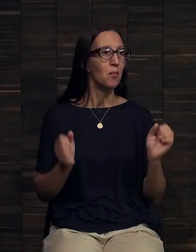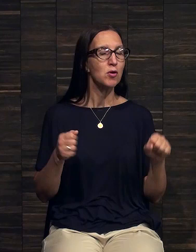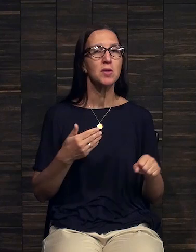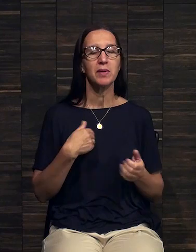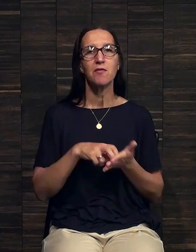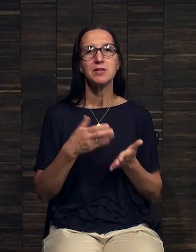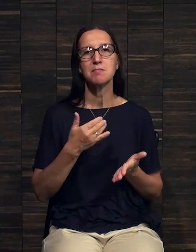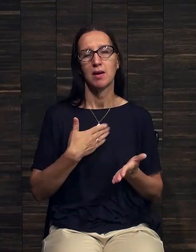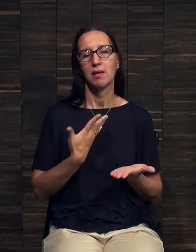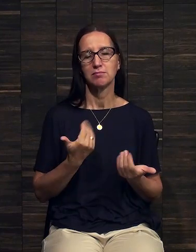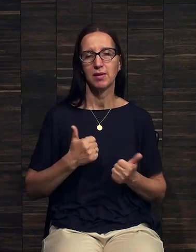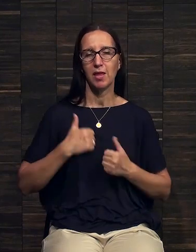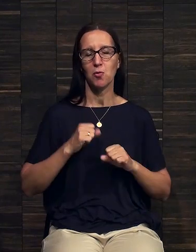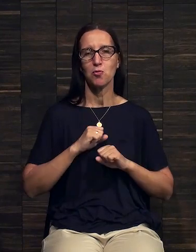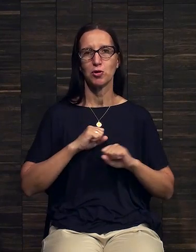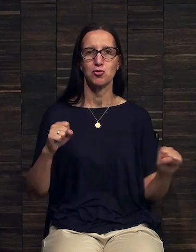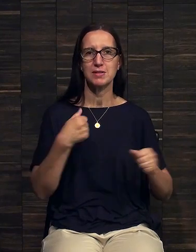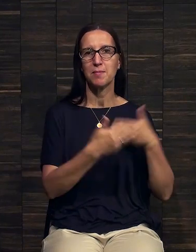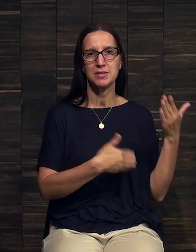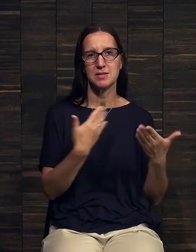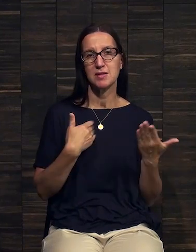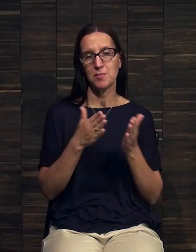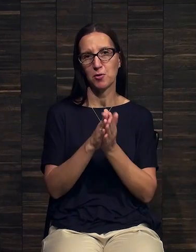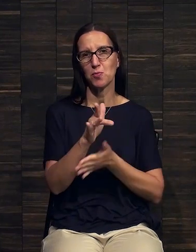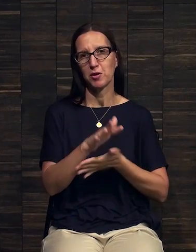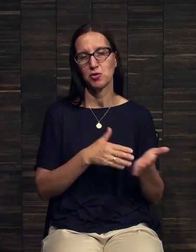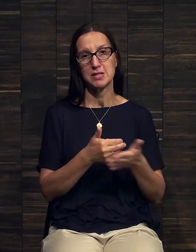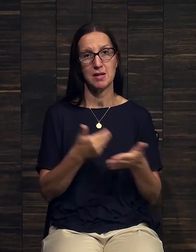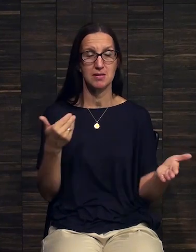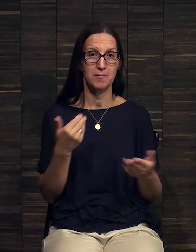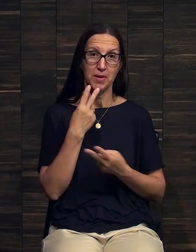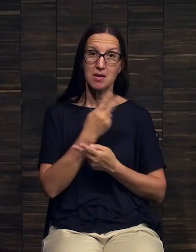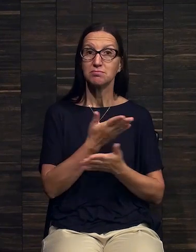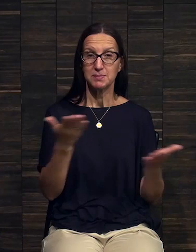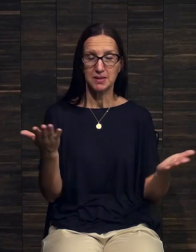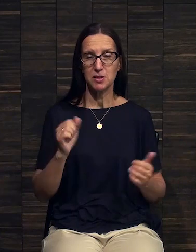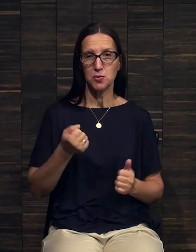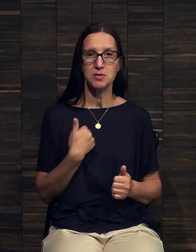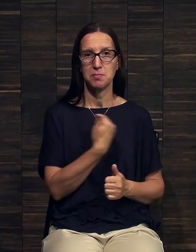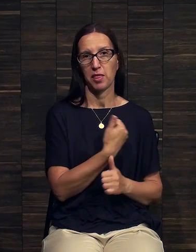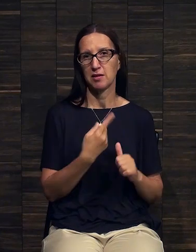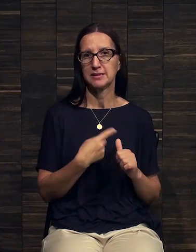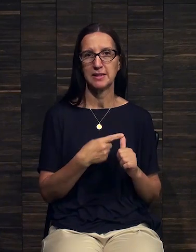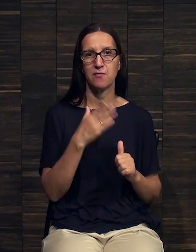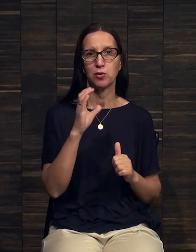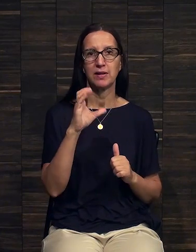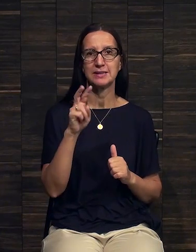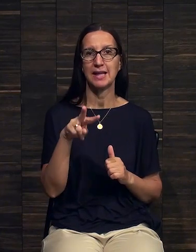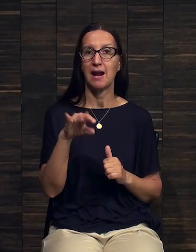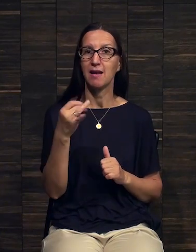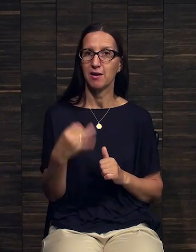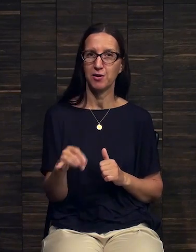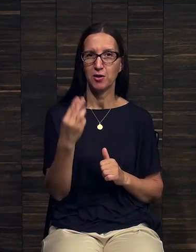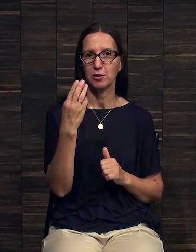Моя героическая презентация, This is my heroic presentation. I want to apologize for it in advance. I'm Vasily